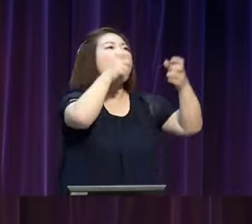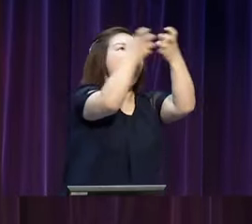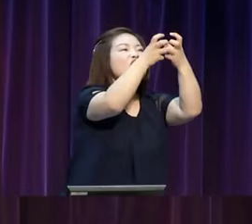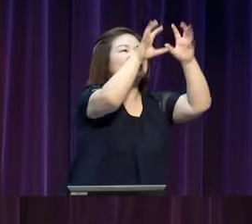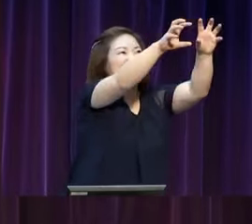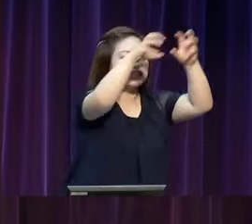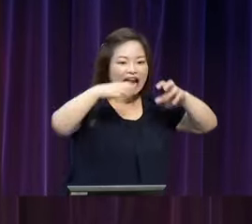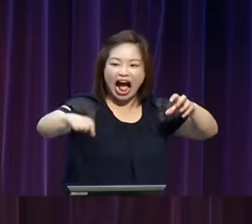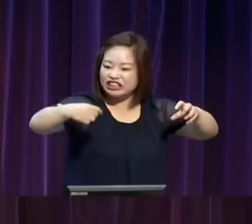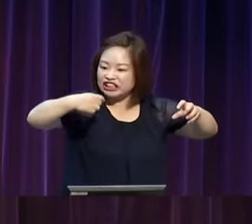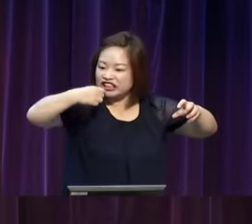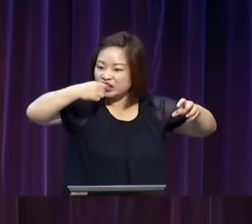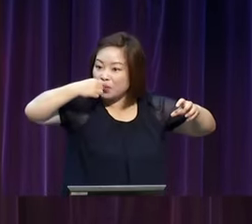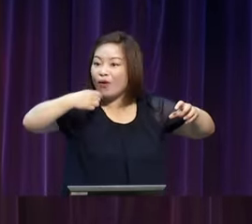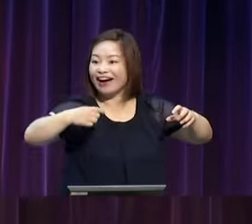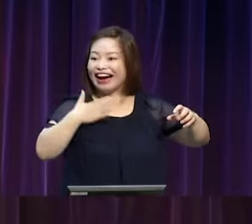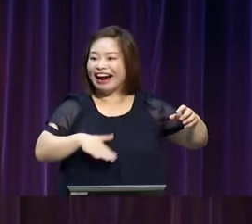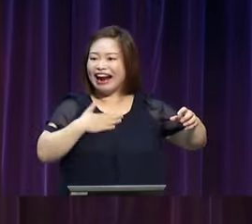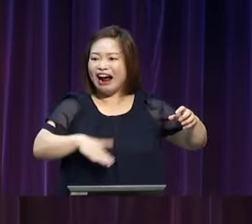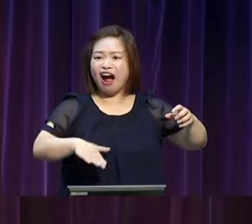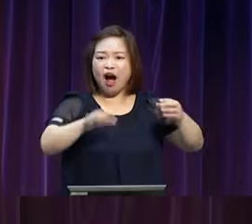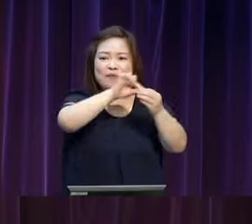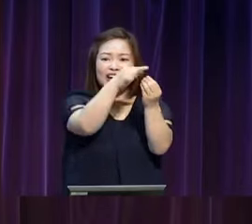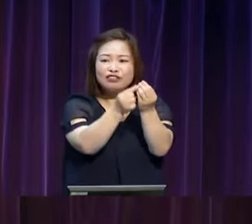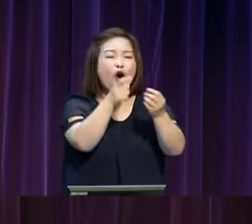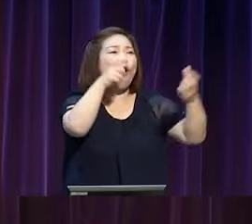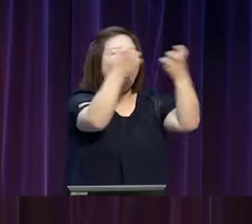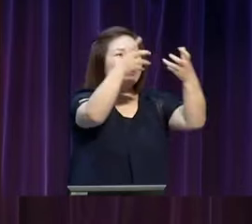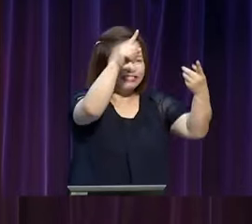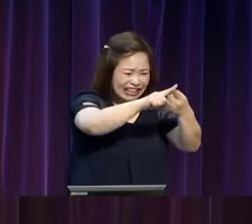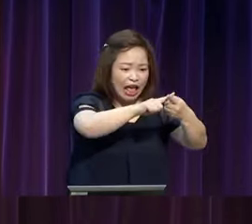그냥 그채 먹어요. 빠드득 빠드득 깨 먹어.